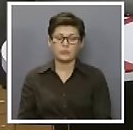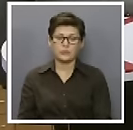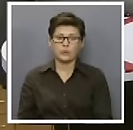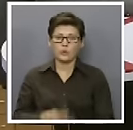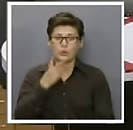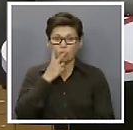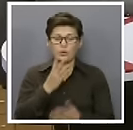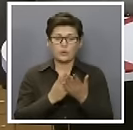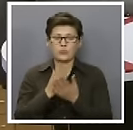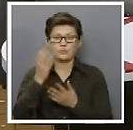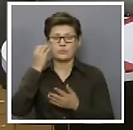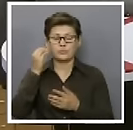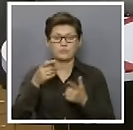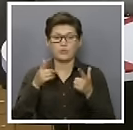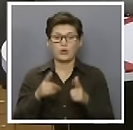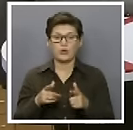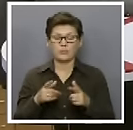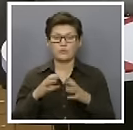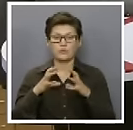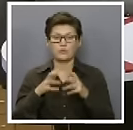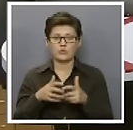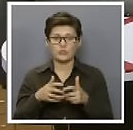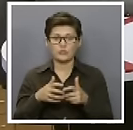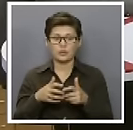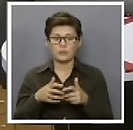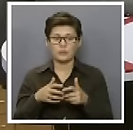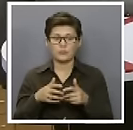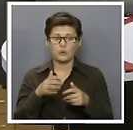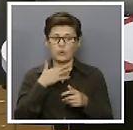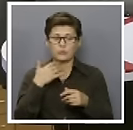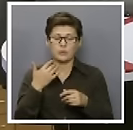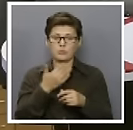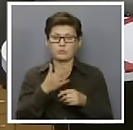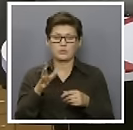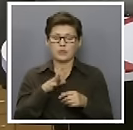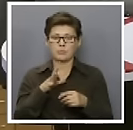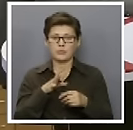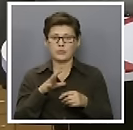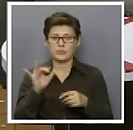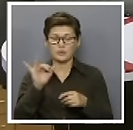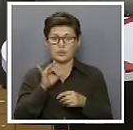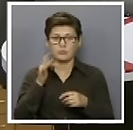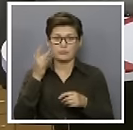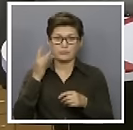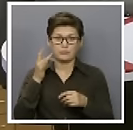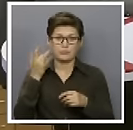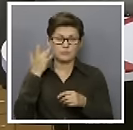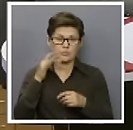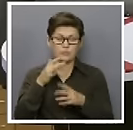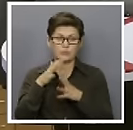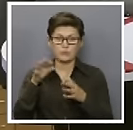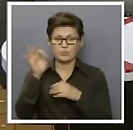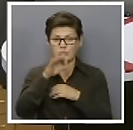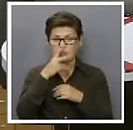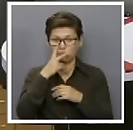сапасы шындығында дүниежүзіндегі, біз енді көбінесе мына батыс және Америка еліне қараймыз, осы елдермен